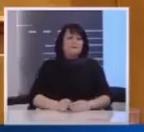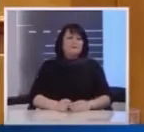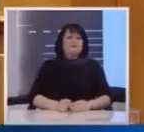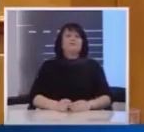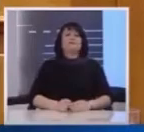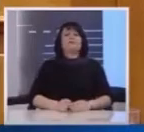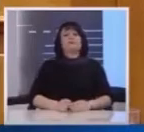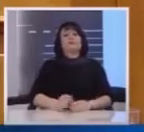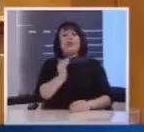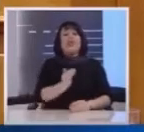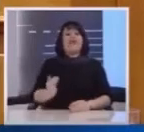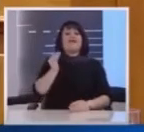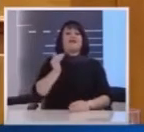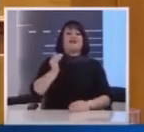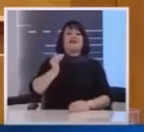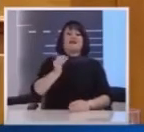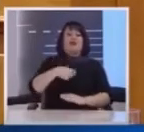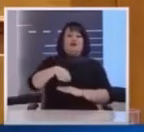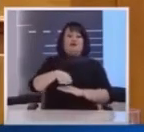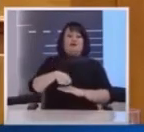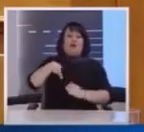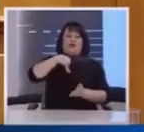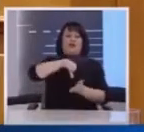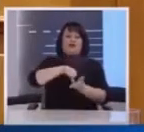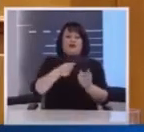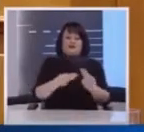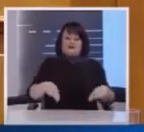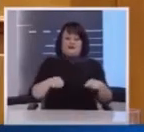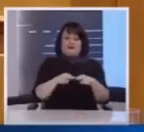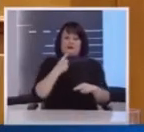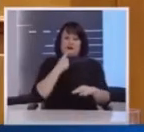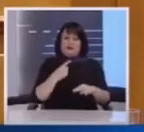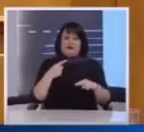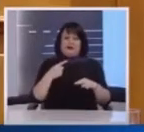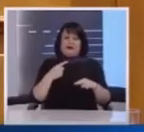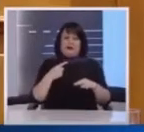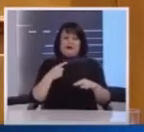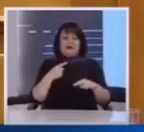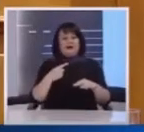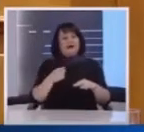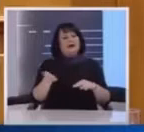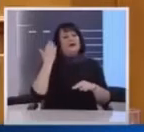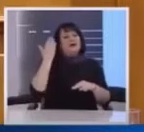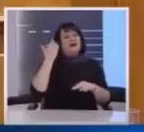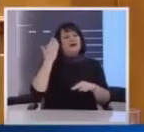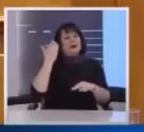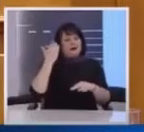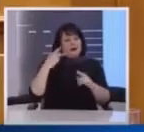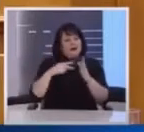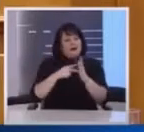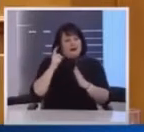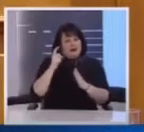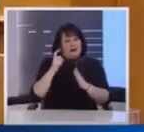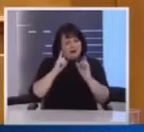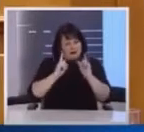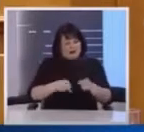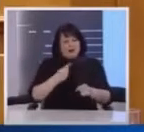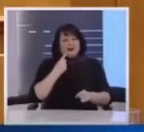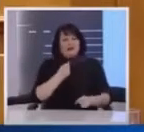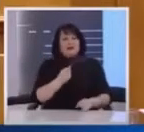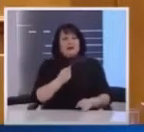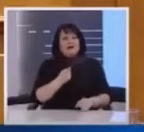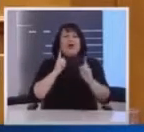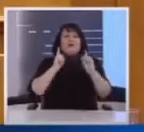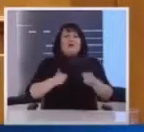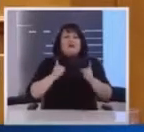Και το εφετείο Αθηνών σε Συμβούλιο με το 1440 του 10 Βούλευμά του. Η νομολογία